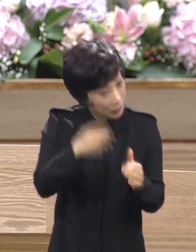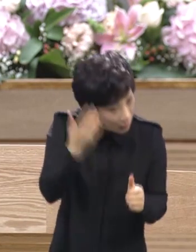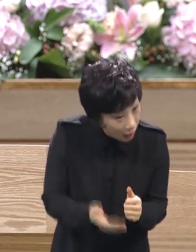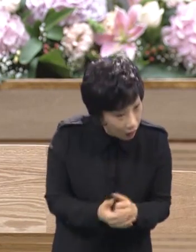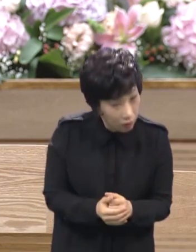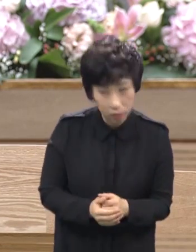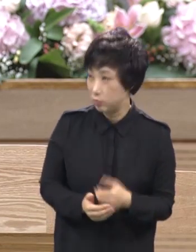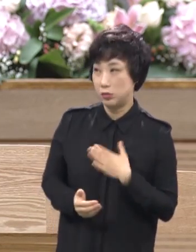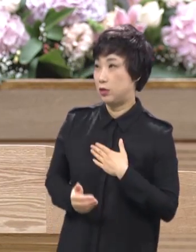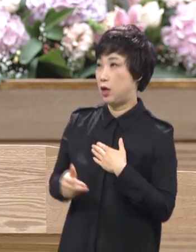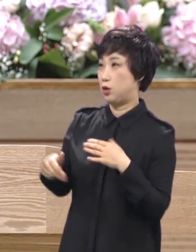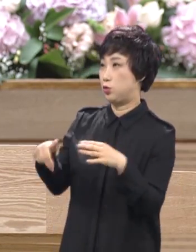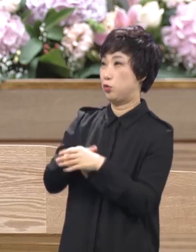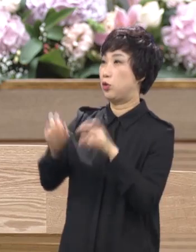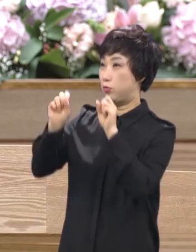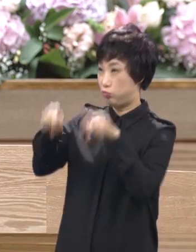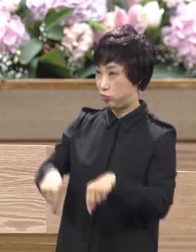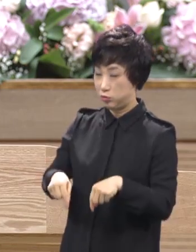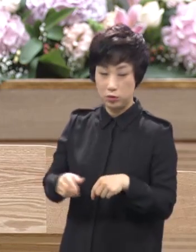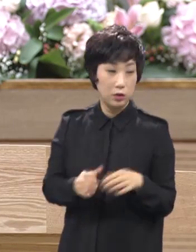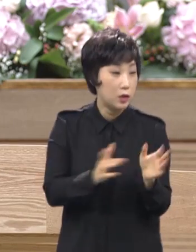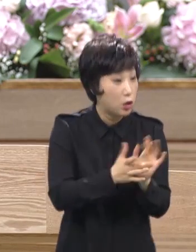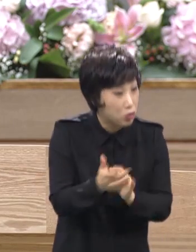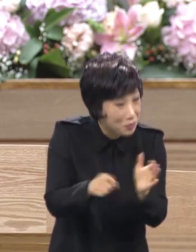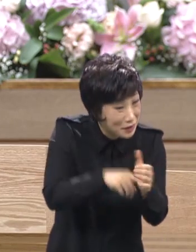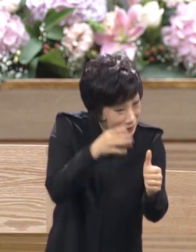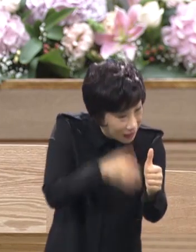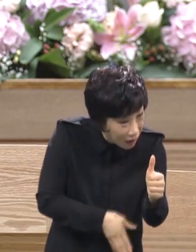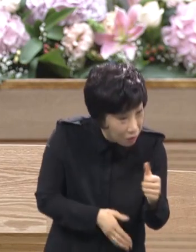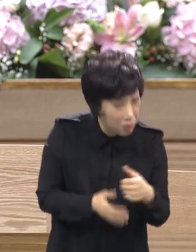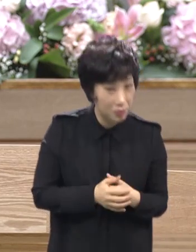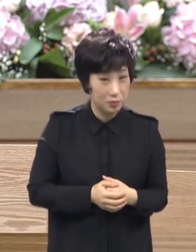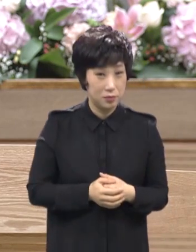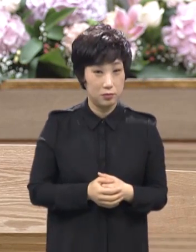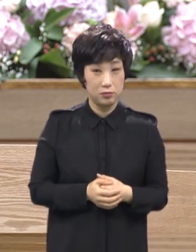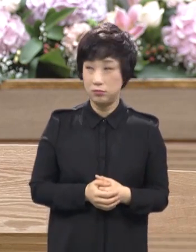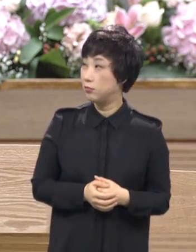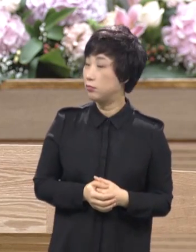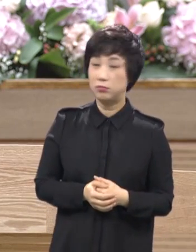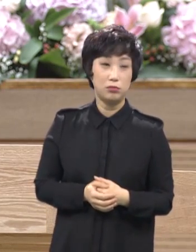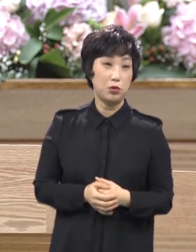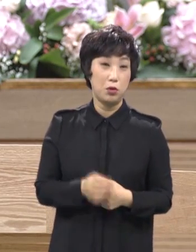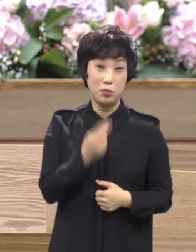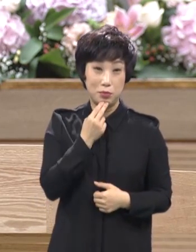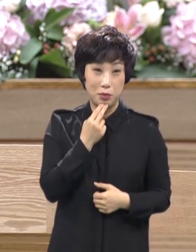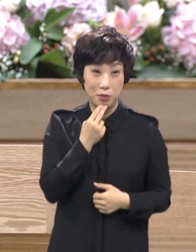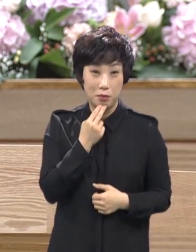무교입니다. 예수 믿어. 쳐다도 안 봐요.